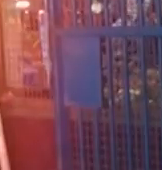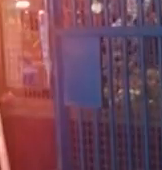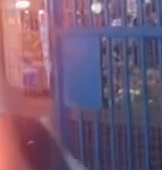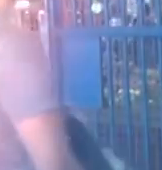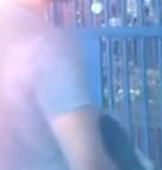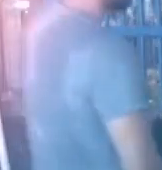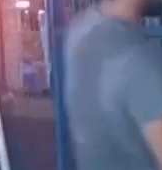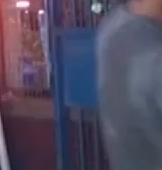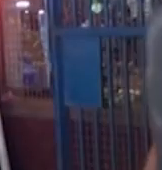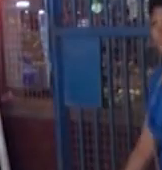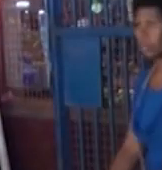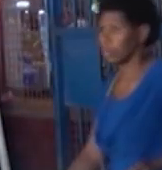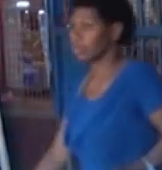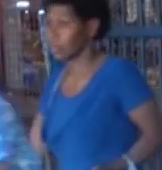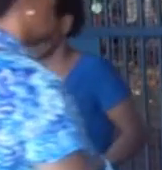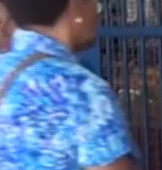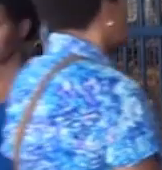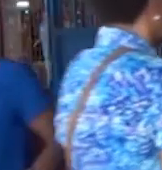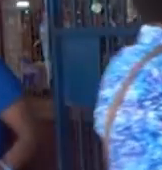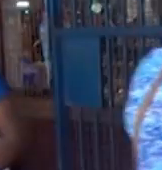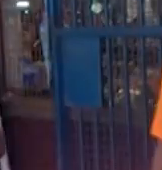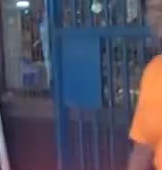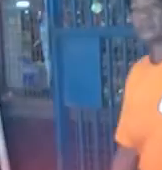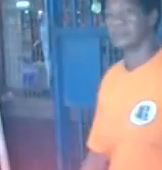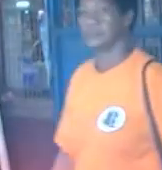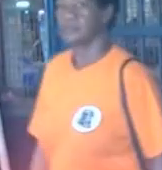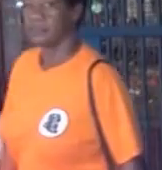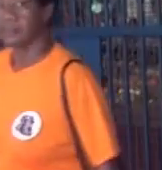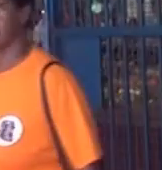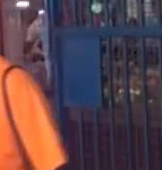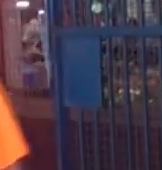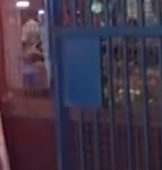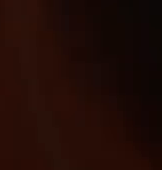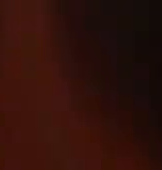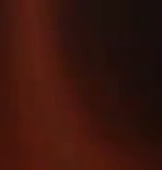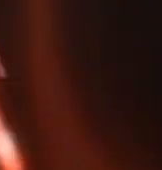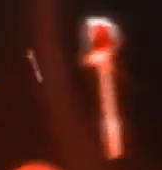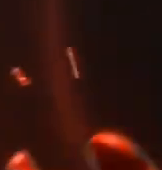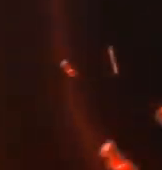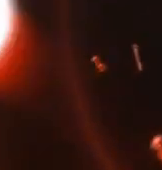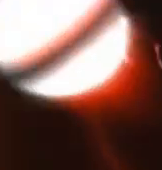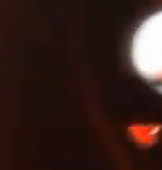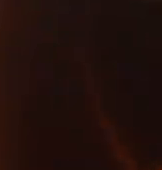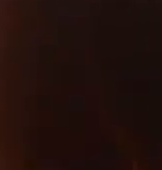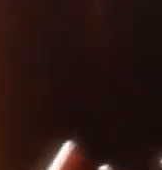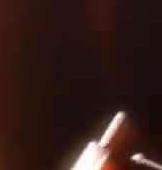हमारे सामने नायक है गोंगवा लिबू लटोका रेडियो फीजी 2 में